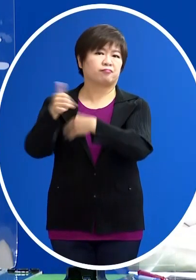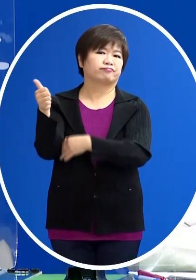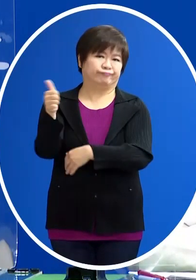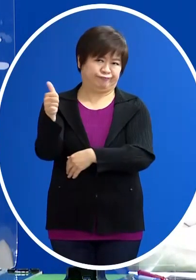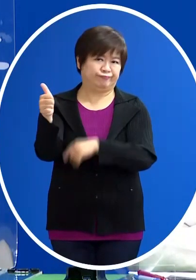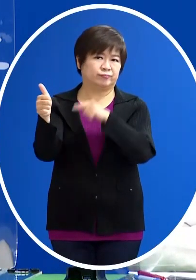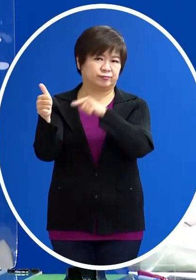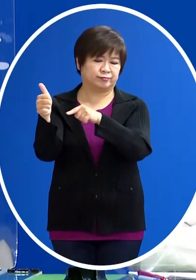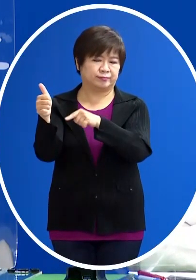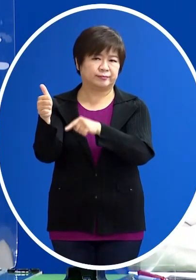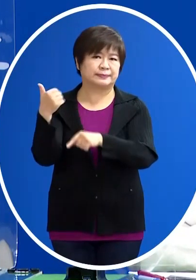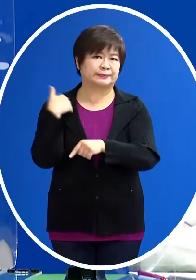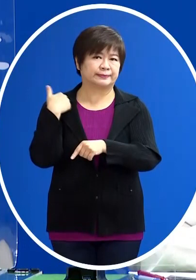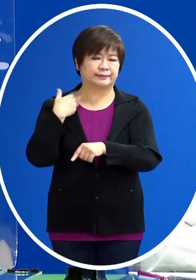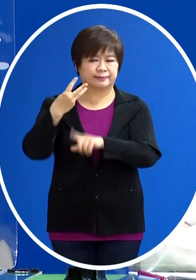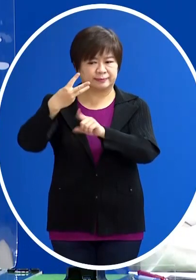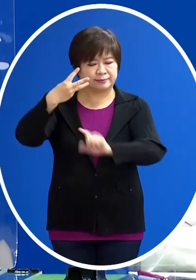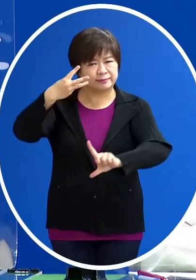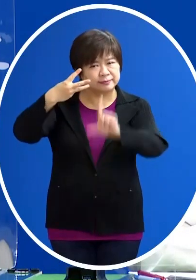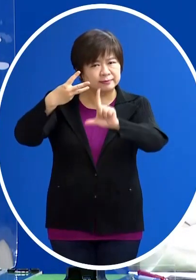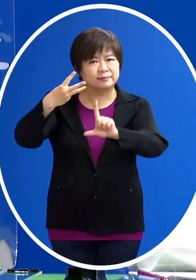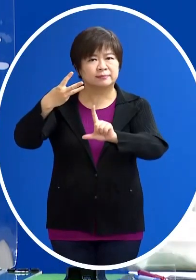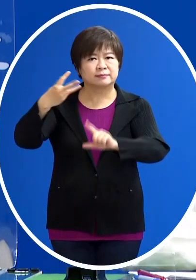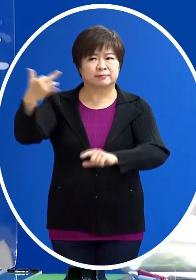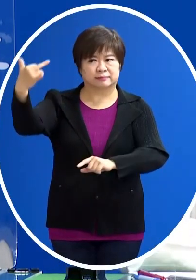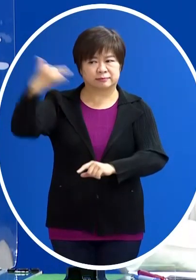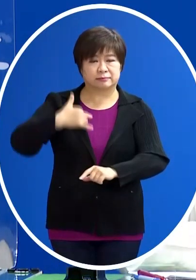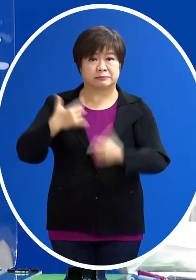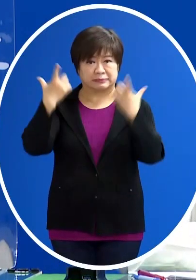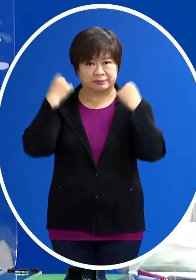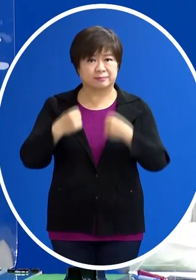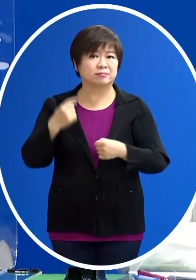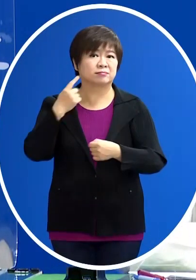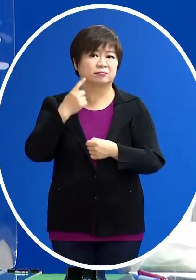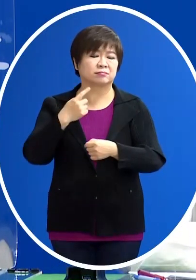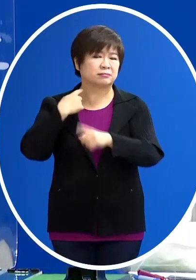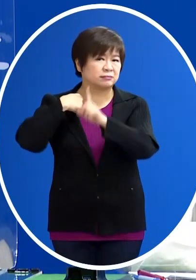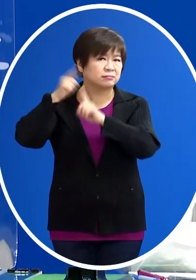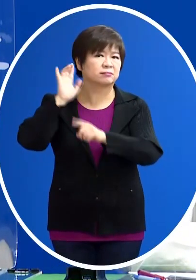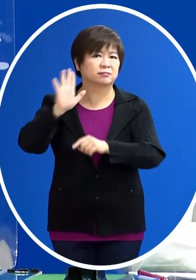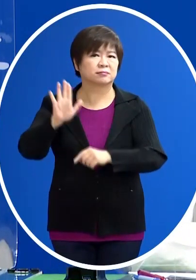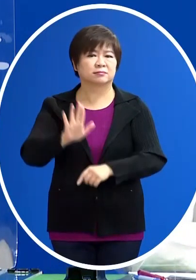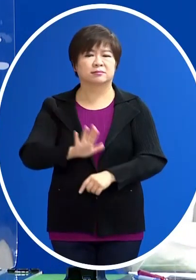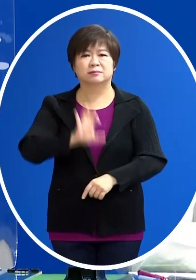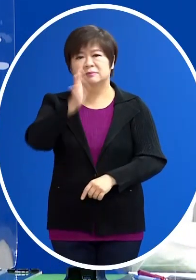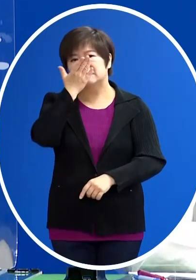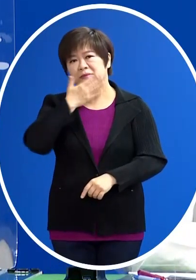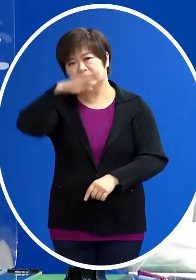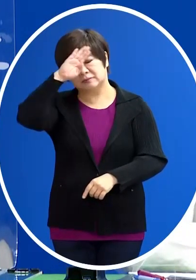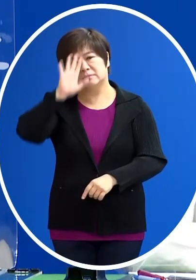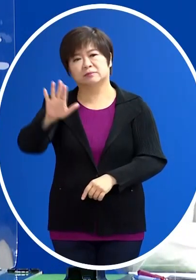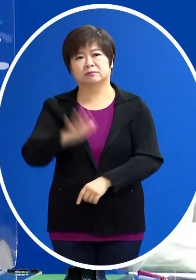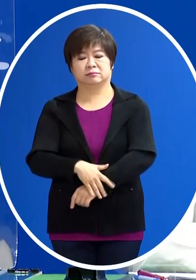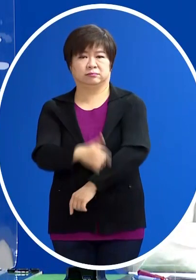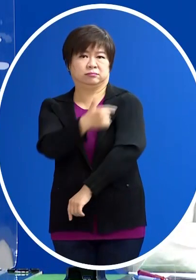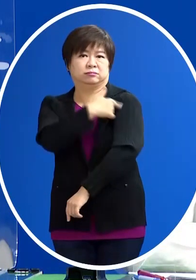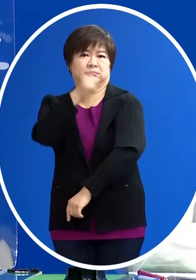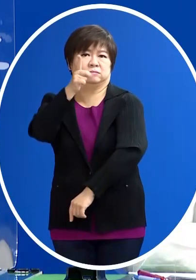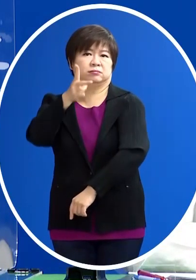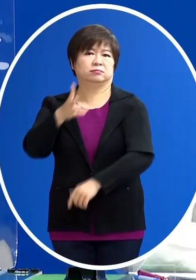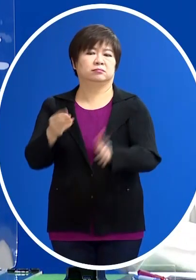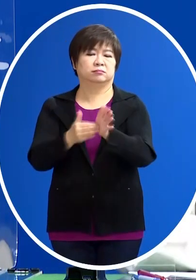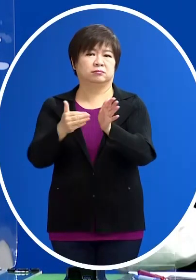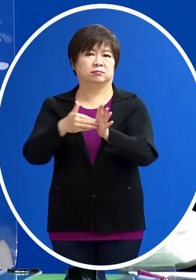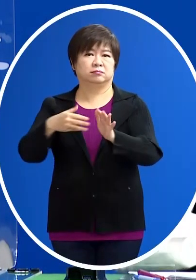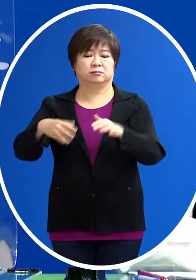性，他在3月上旬入境，本身是有高血压跟糖尿病，曾经接种过3剂的疫苗，其中前2剂